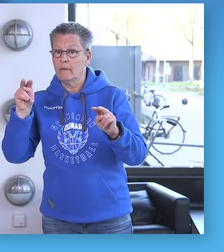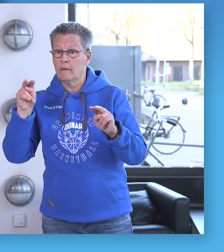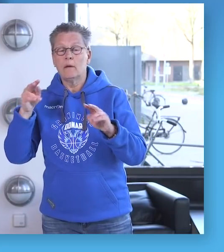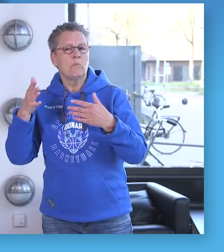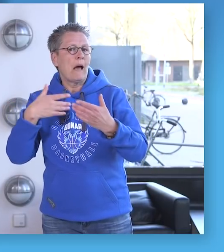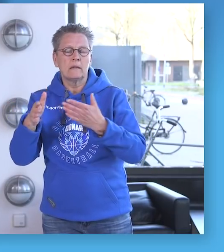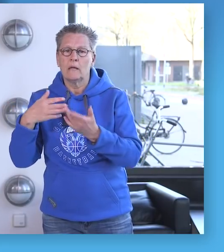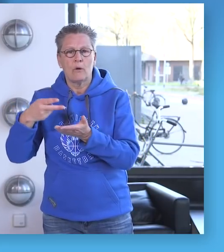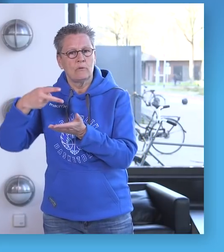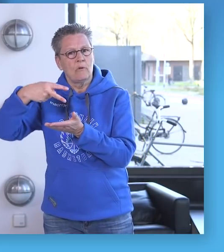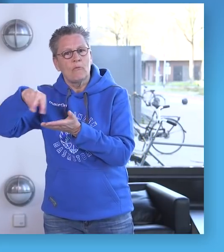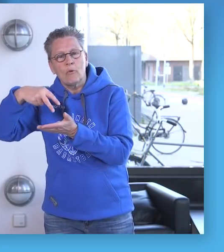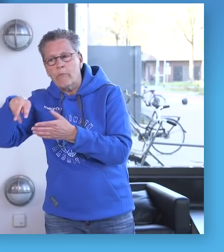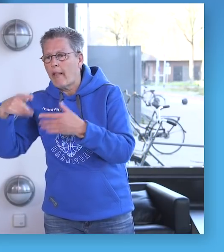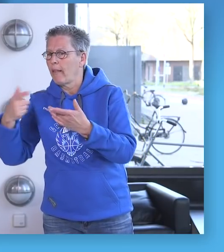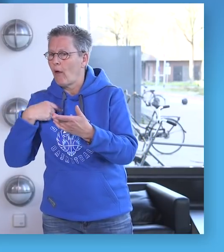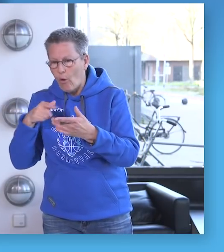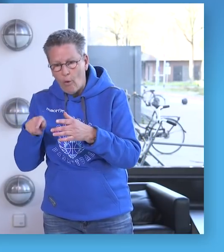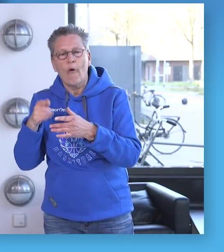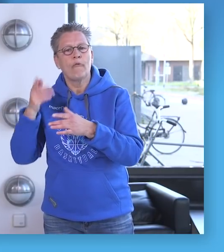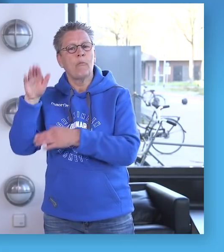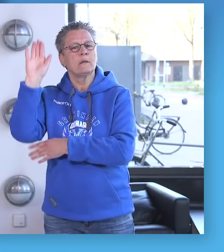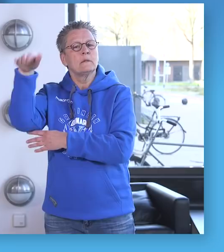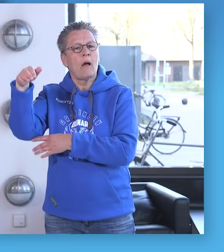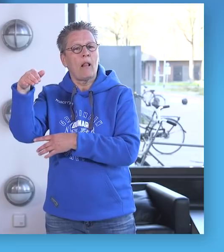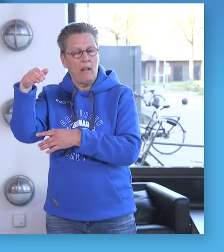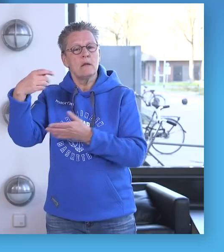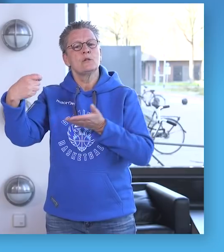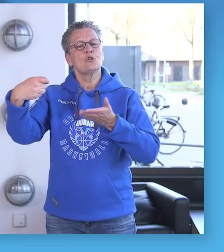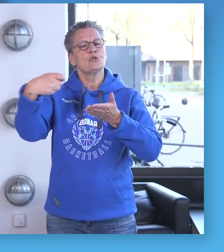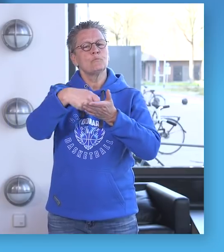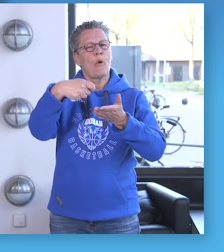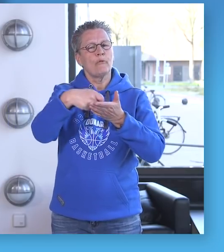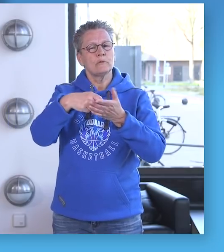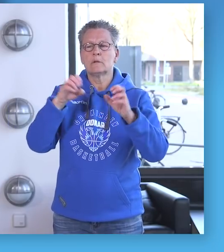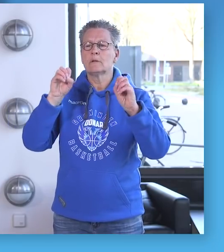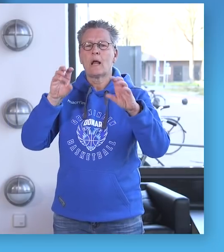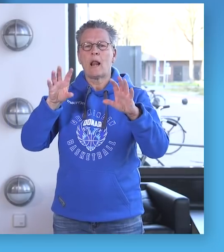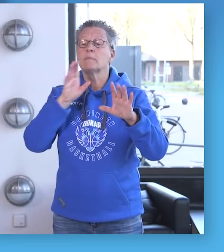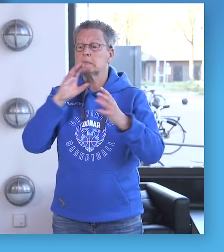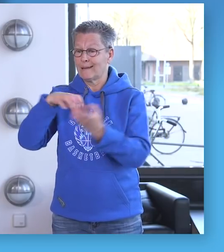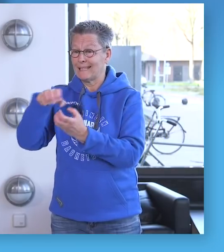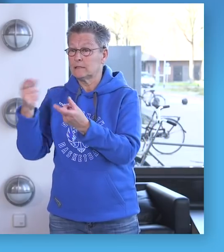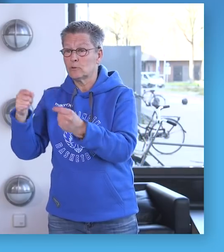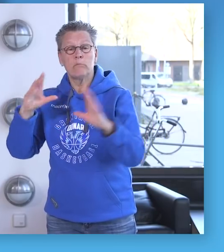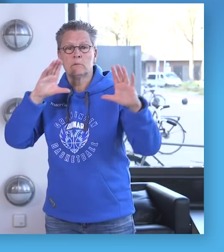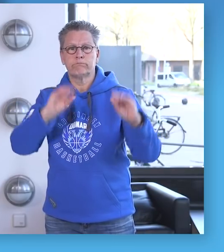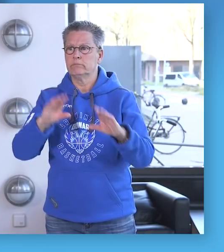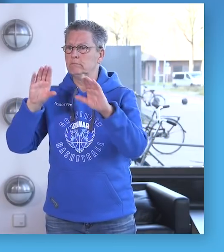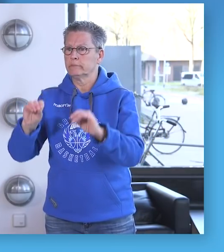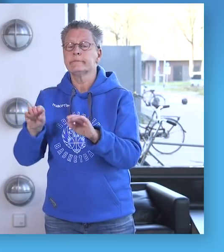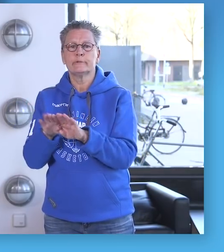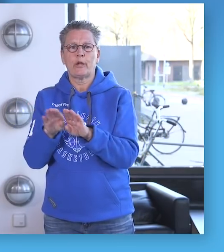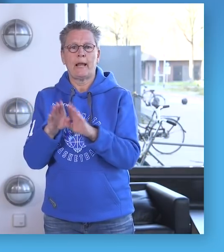is of basketbalsport of NBA zelf, dat zeg maar, sponsoring en reclameuitingen vallen bijna gelijk stil in de crisis. Dus het is maar even de vraag